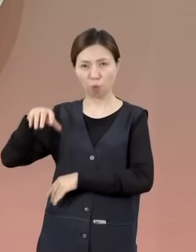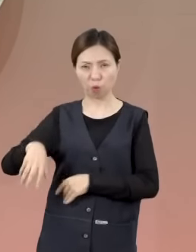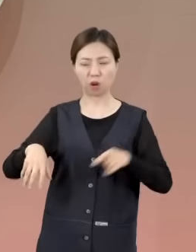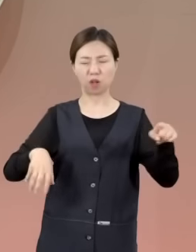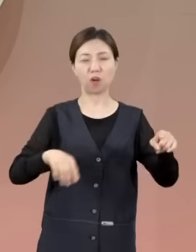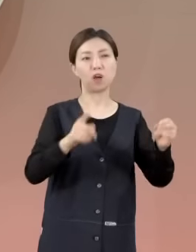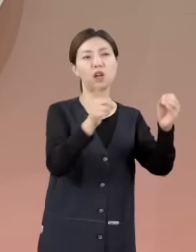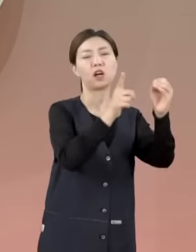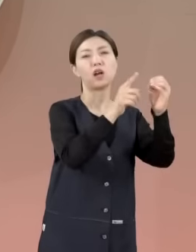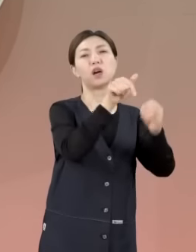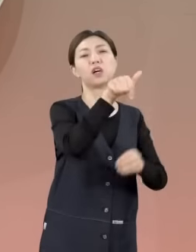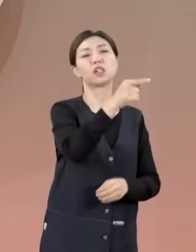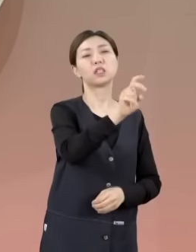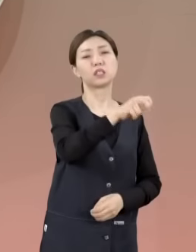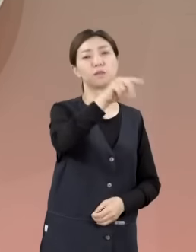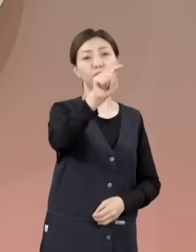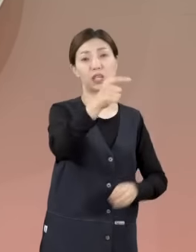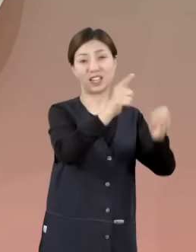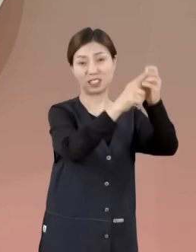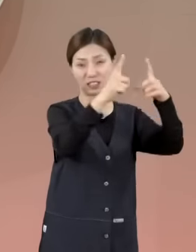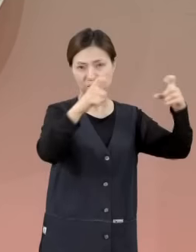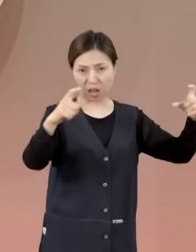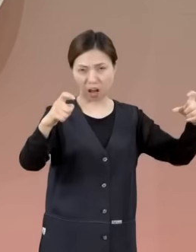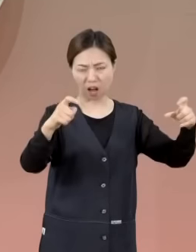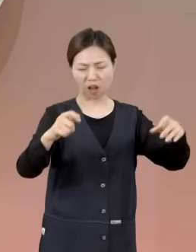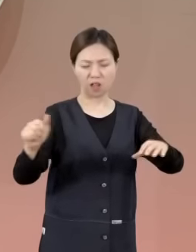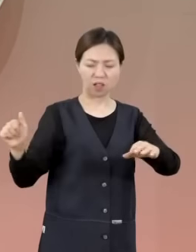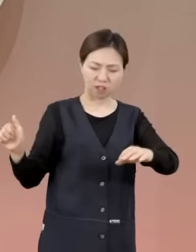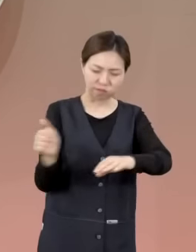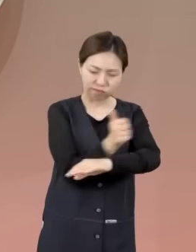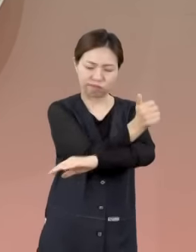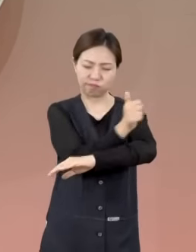대전이었다 하고 발걸음을